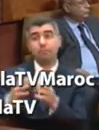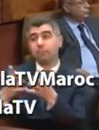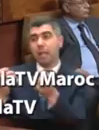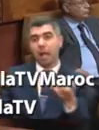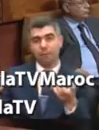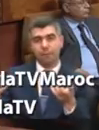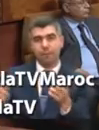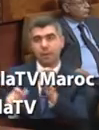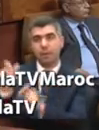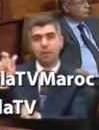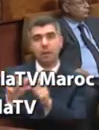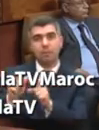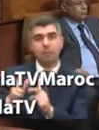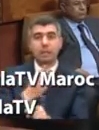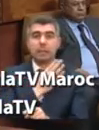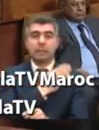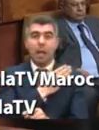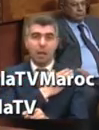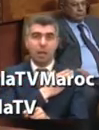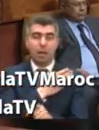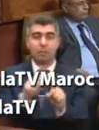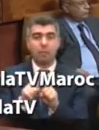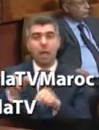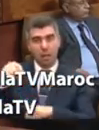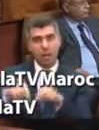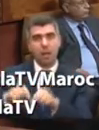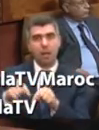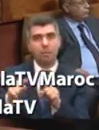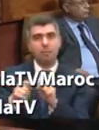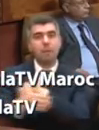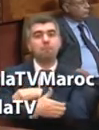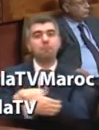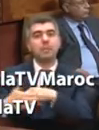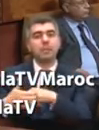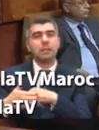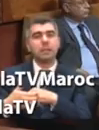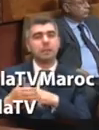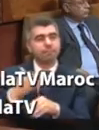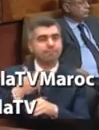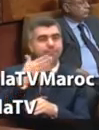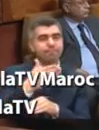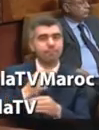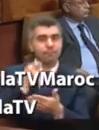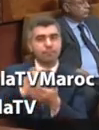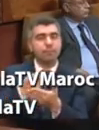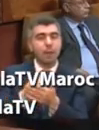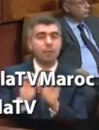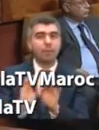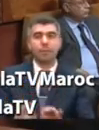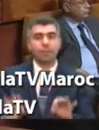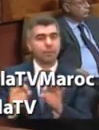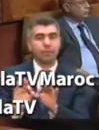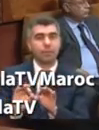جزء كبير من الديون اللي مازال على الفقراء اللي ما قدوش يؤديوا ما بذمتهم لان هناك تراكم